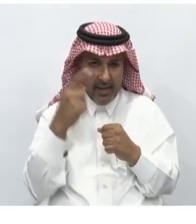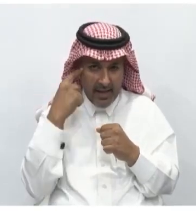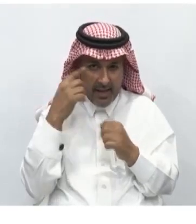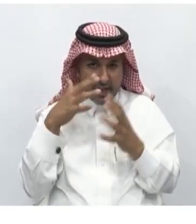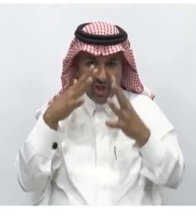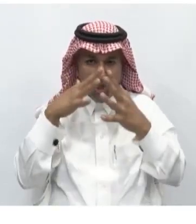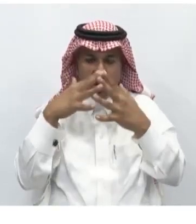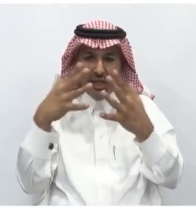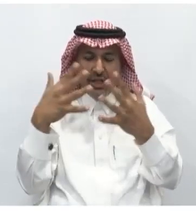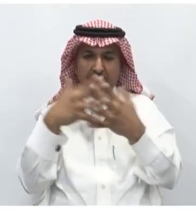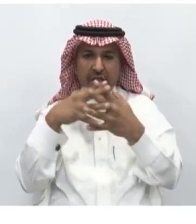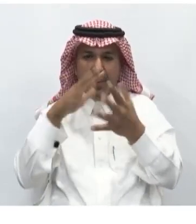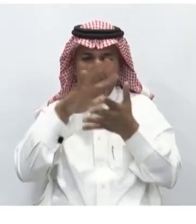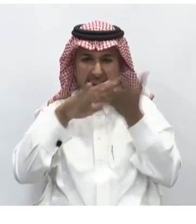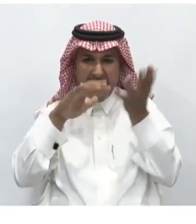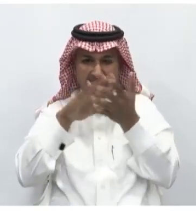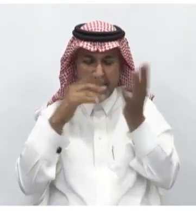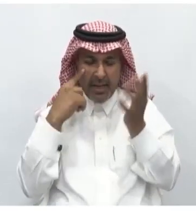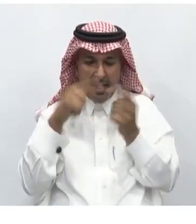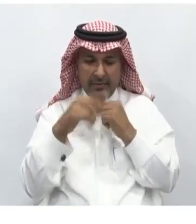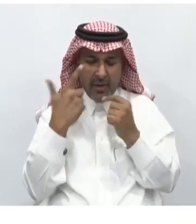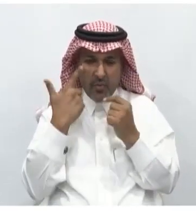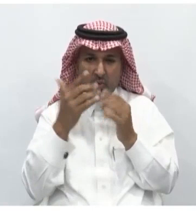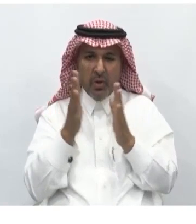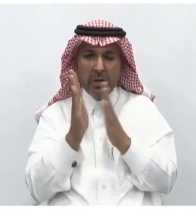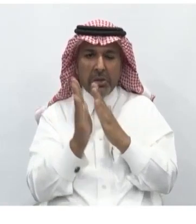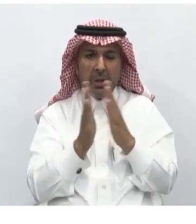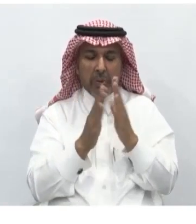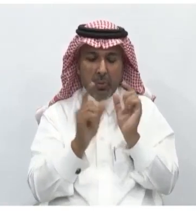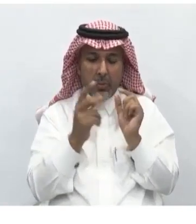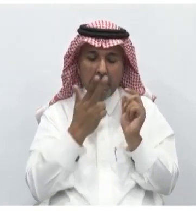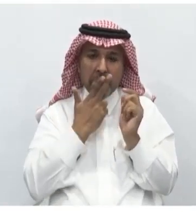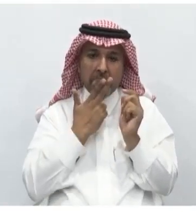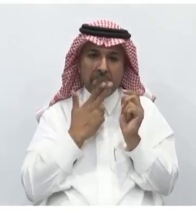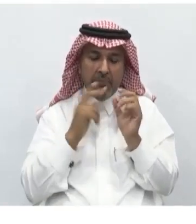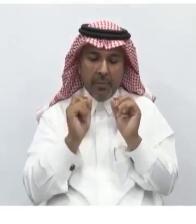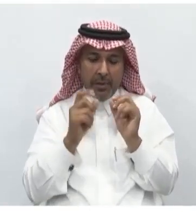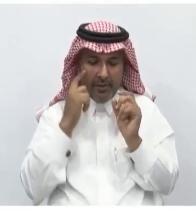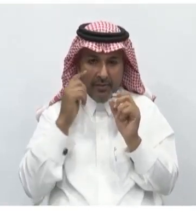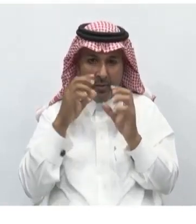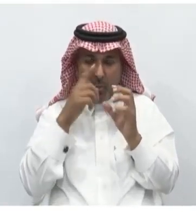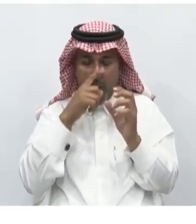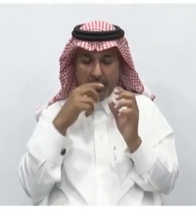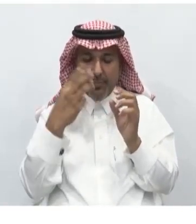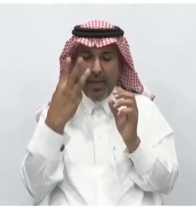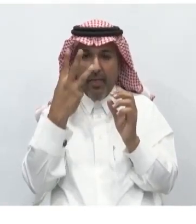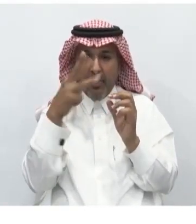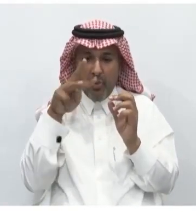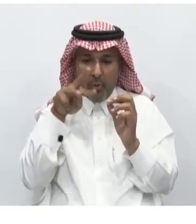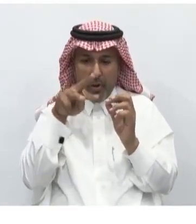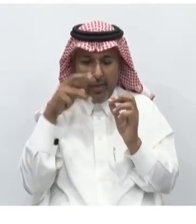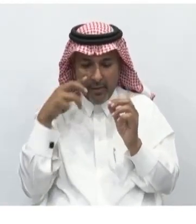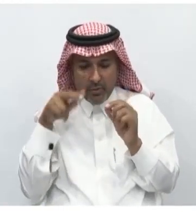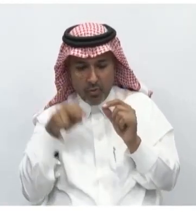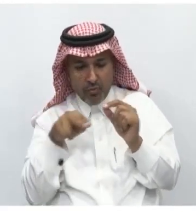الشبكة البلورية وهي الترتيب الهندسي الثلاثي الأبعاد للجسيمات.